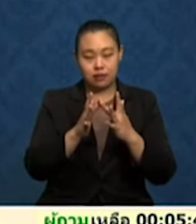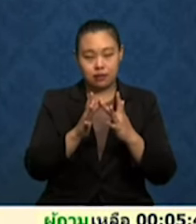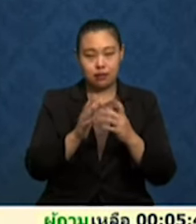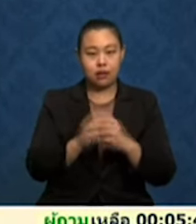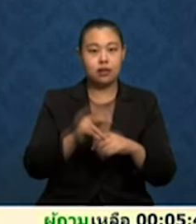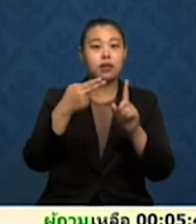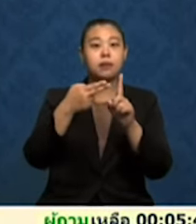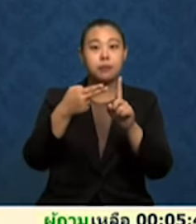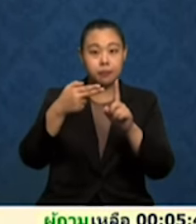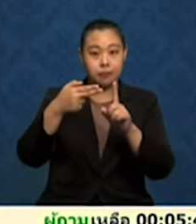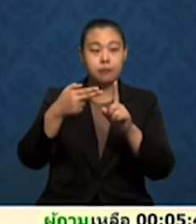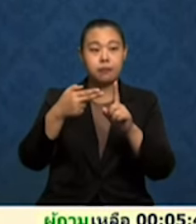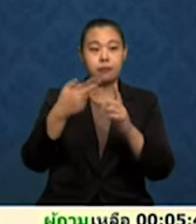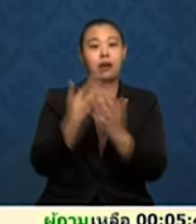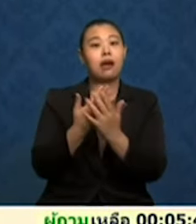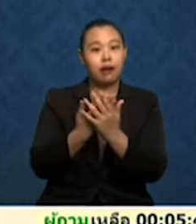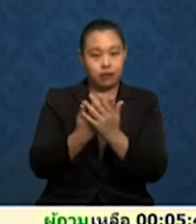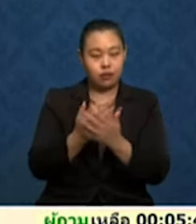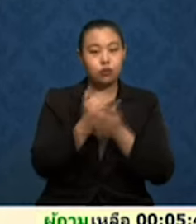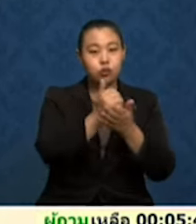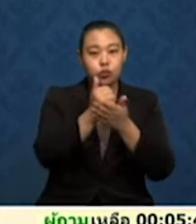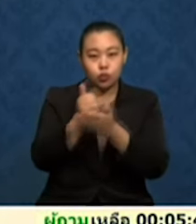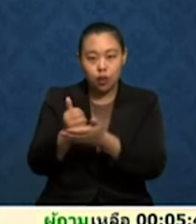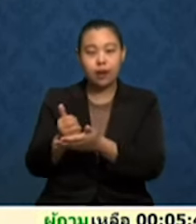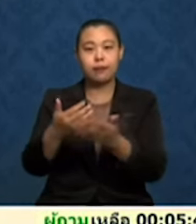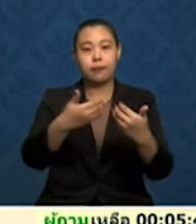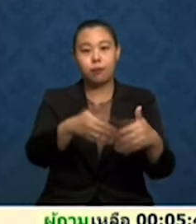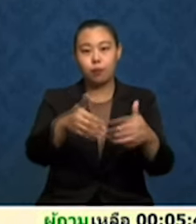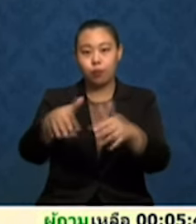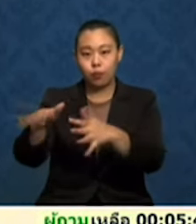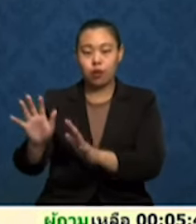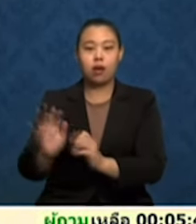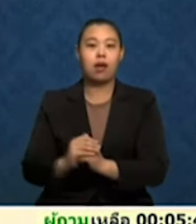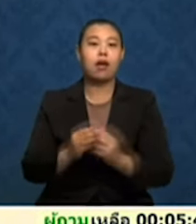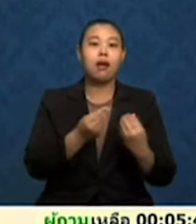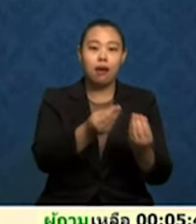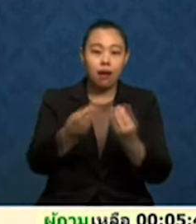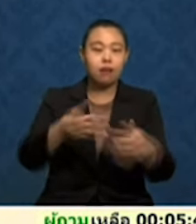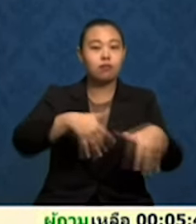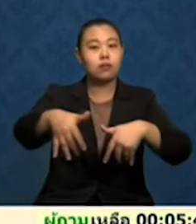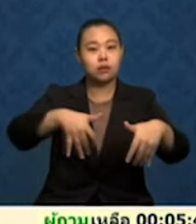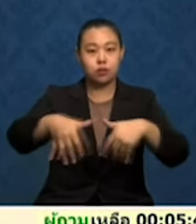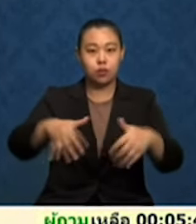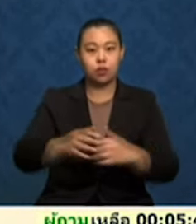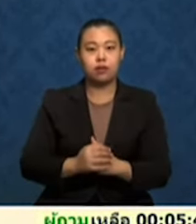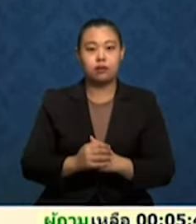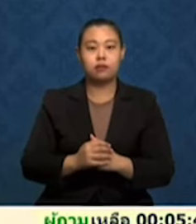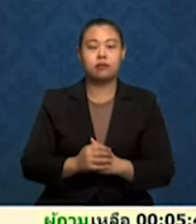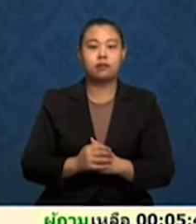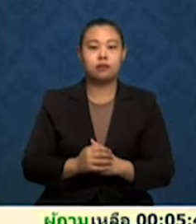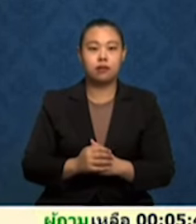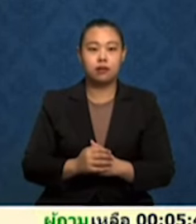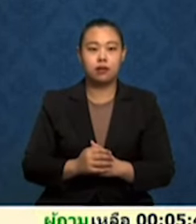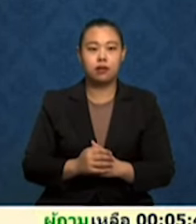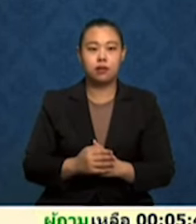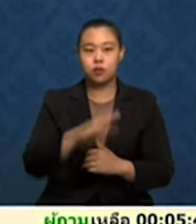ข่าวแล้วก็ได้เห็นถึงความตื่นตัวของพี่น้องประชาชนหลังจากได้รับเงินจำนวนนี้ไปแล้ว